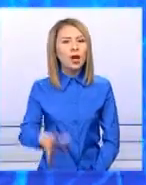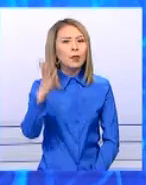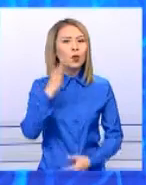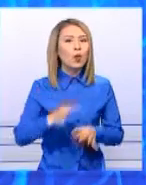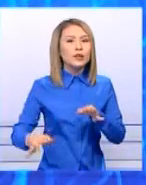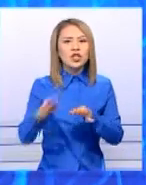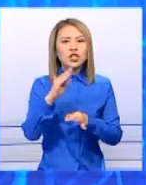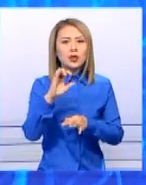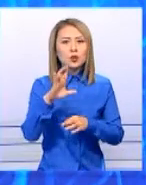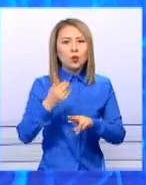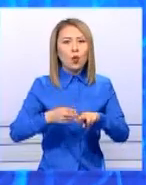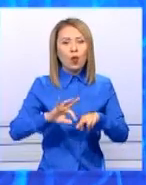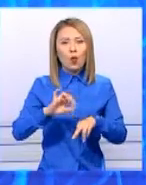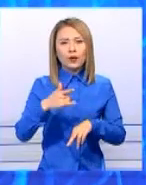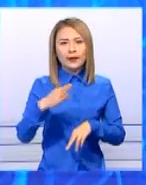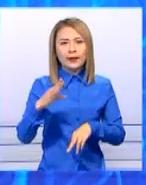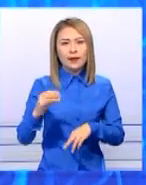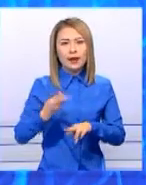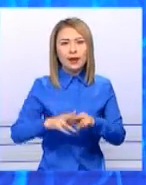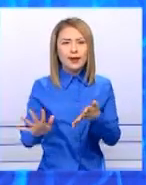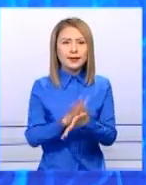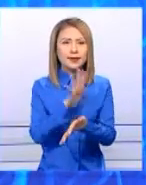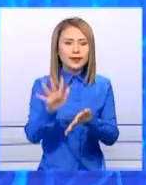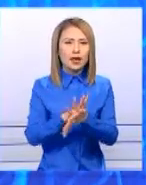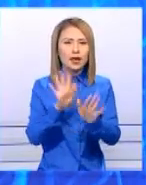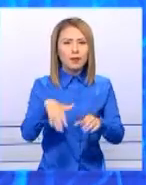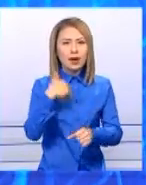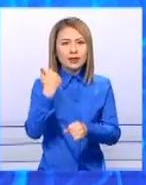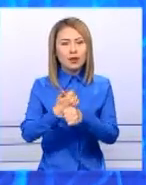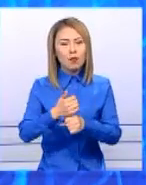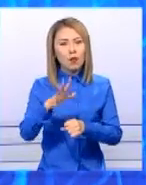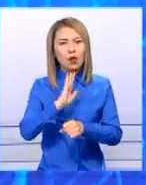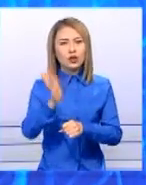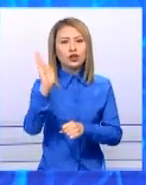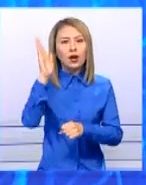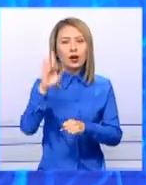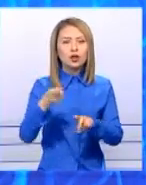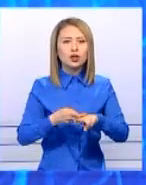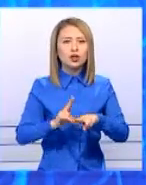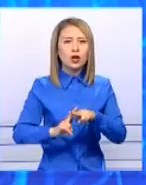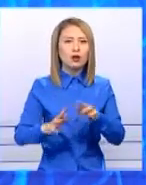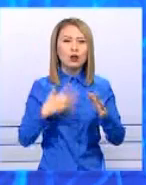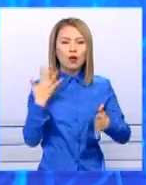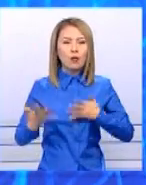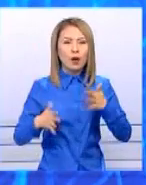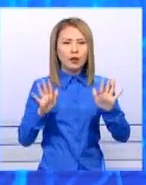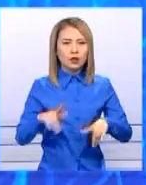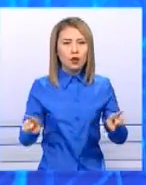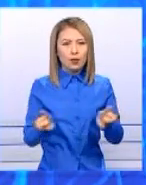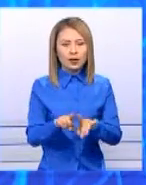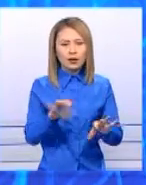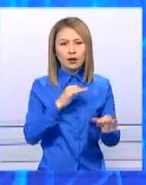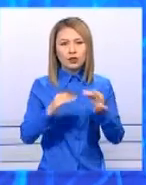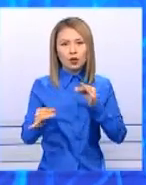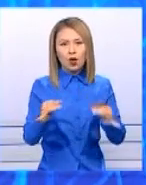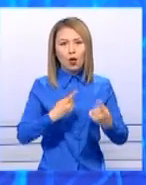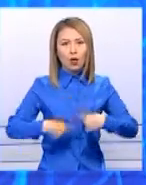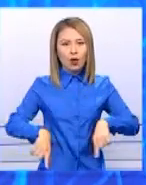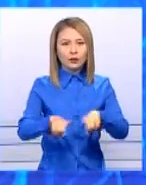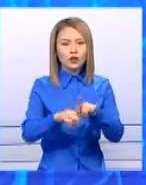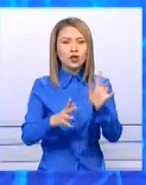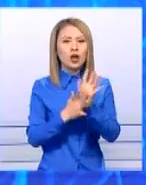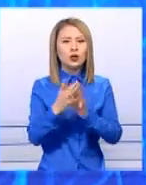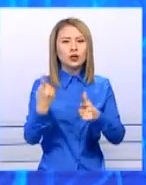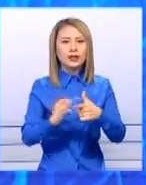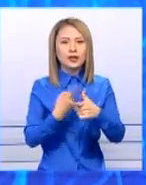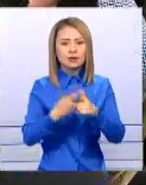Алматы облыстық жетісу және Агни Алатау газеттерінің ұжымыда елбасының болашаққа бағдар рухани жаңғыру атты мақаласын қызу талқылады. Қоғамдық сананы